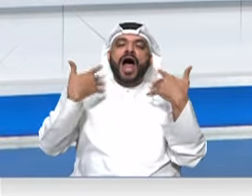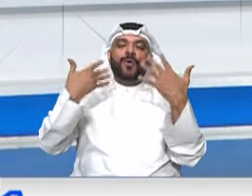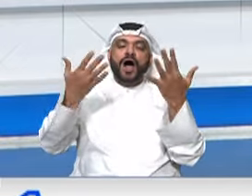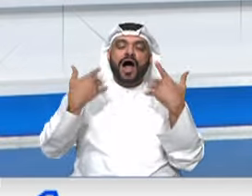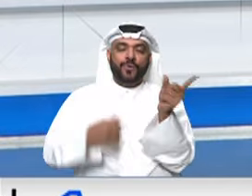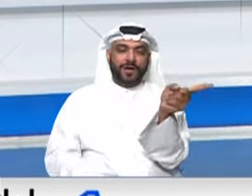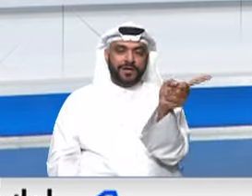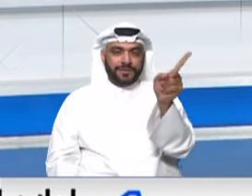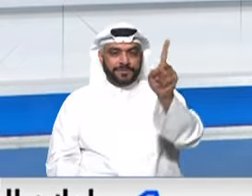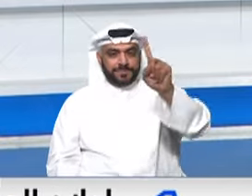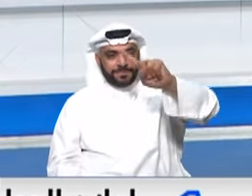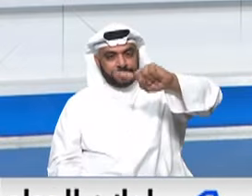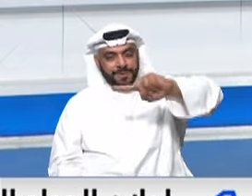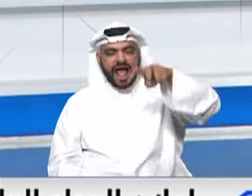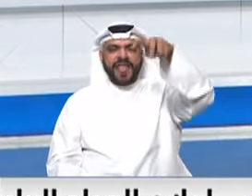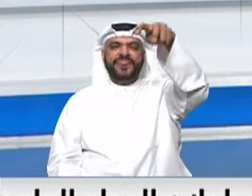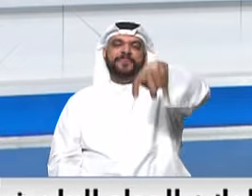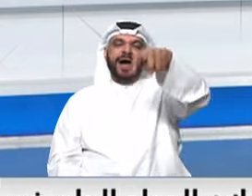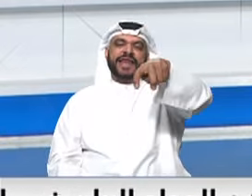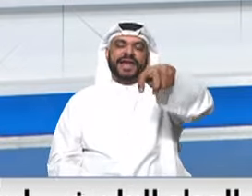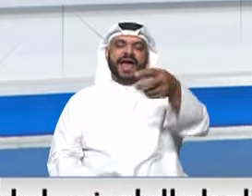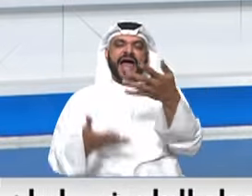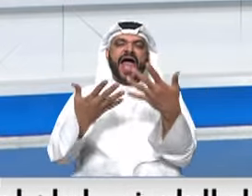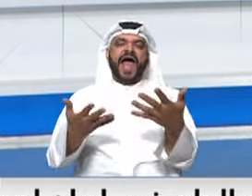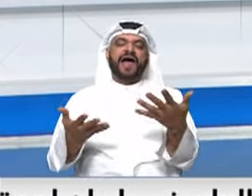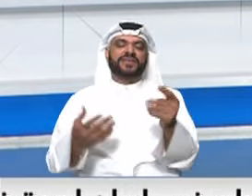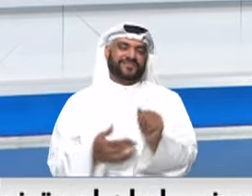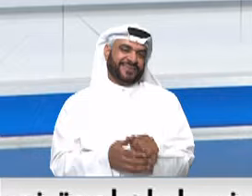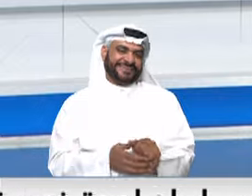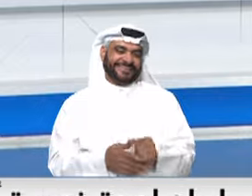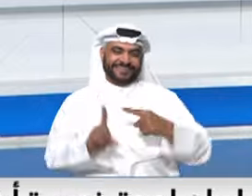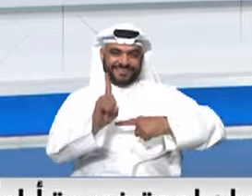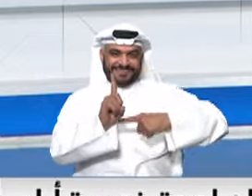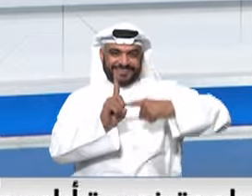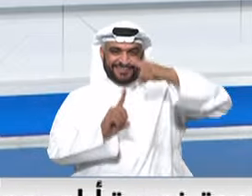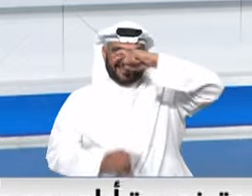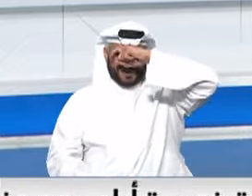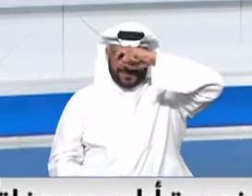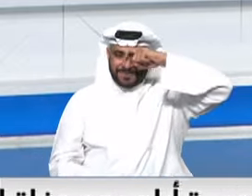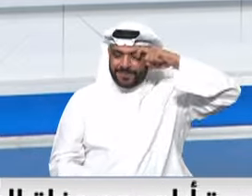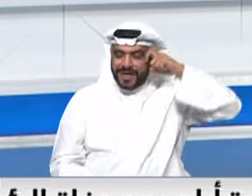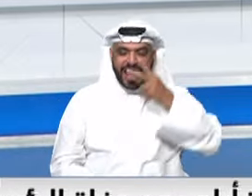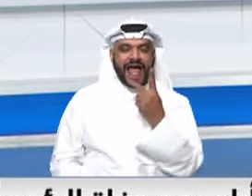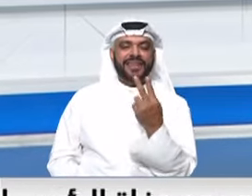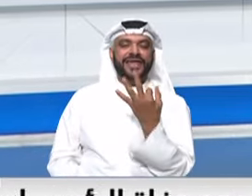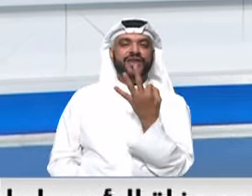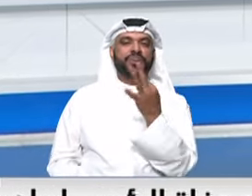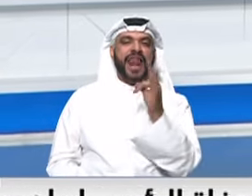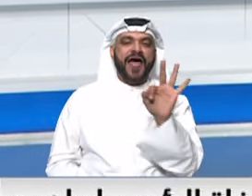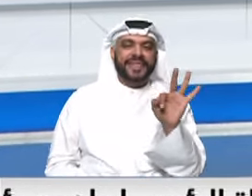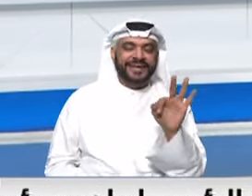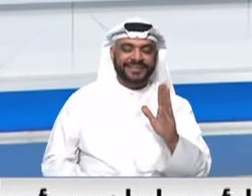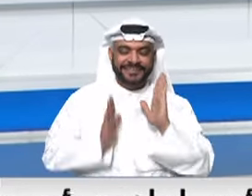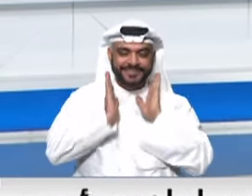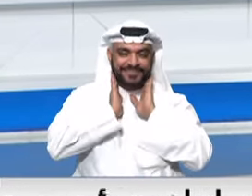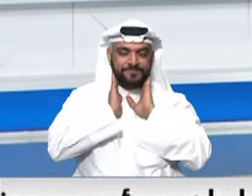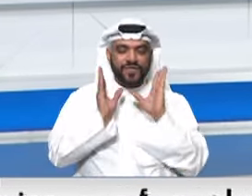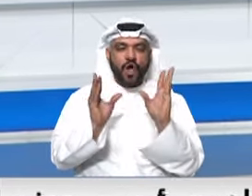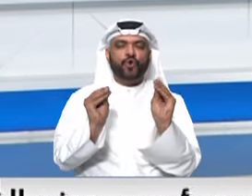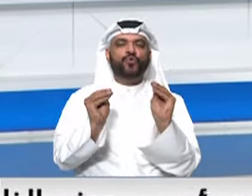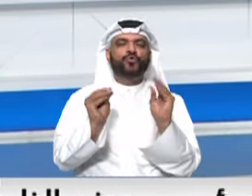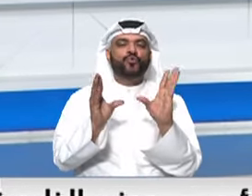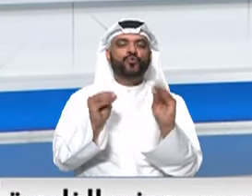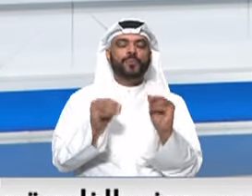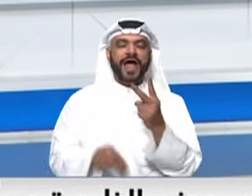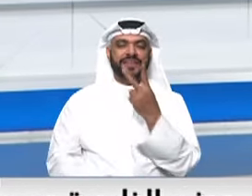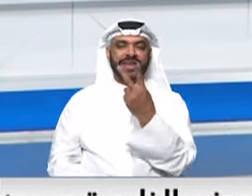خفيف إلى معتدل السرعة حاليا. سرعة الرياح حاليا 8 كيلومتر في الساعة، ودرجة الحرارة 32 درجة مئوية، والرطوبة نسبية 22% في